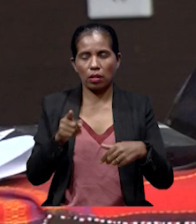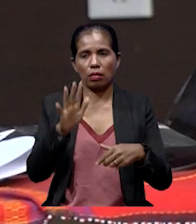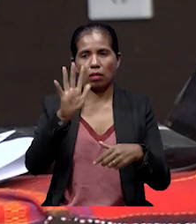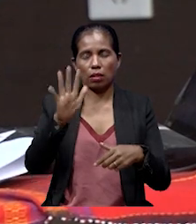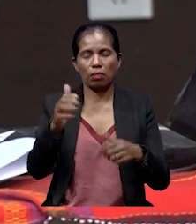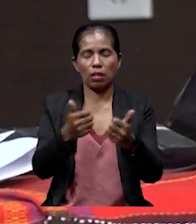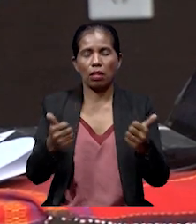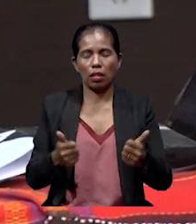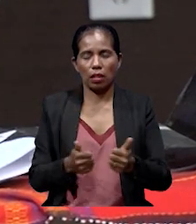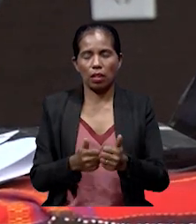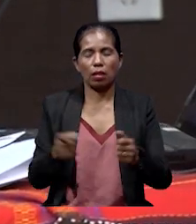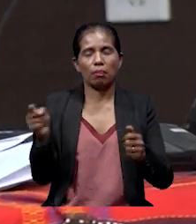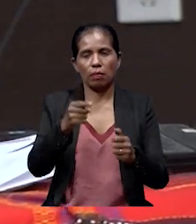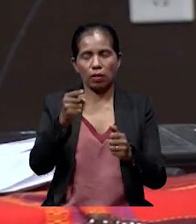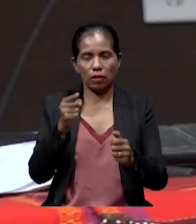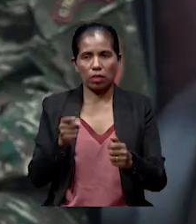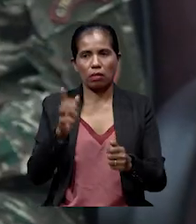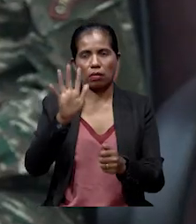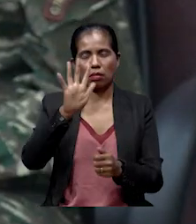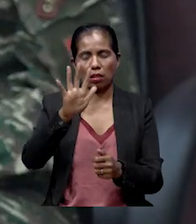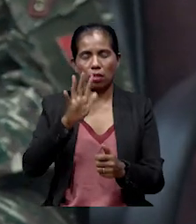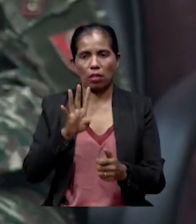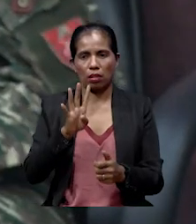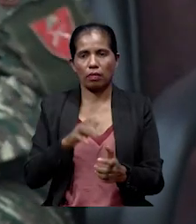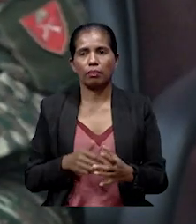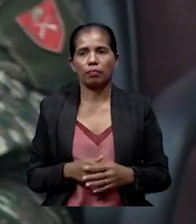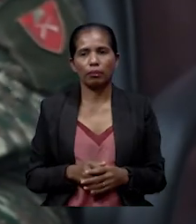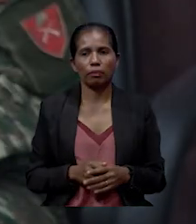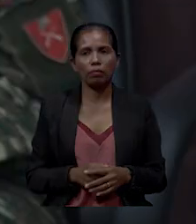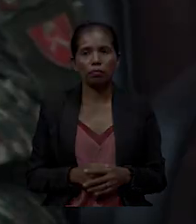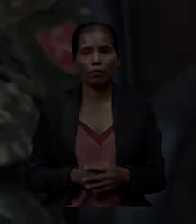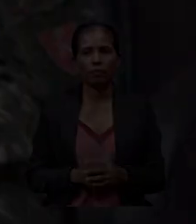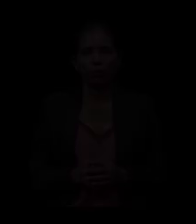aldeia porsentu hat. Laura da Cruz, Adereto Ximenes, GMN.